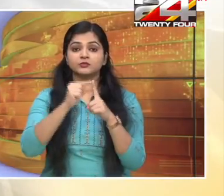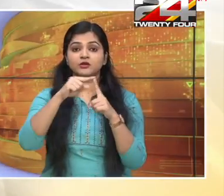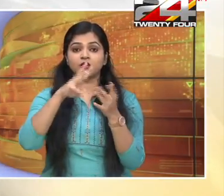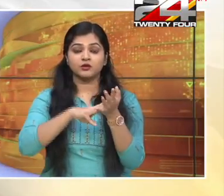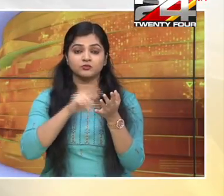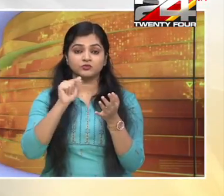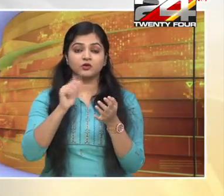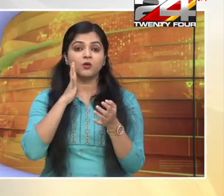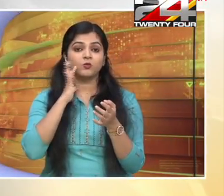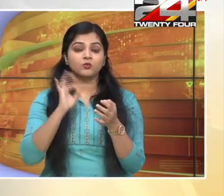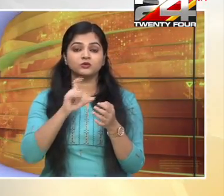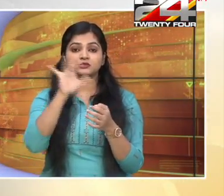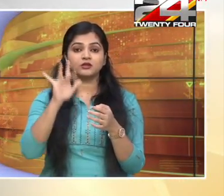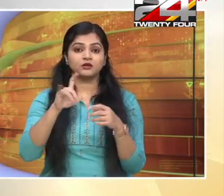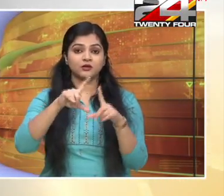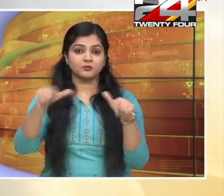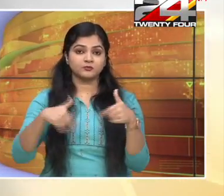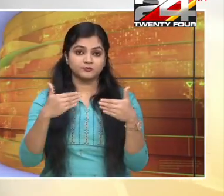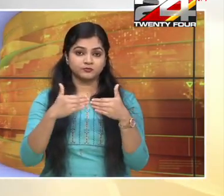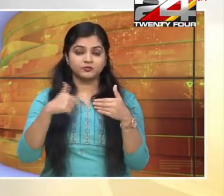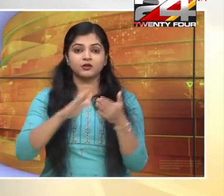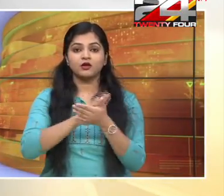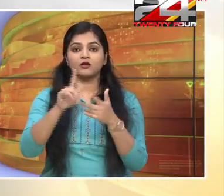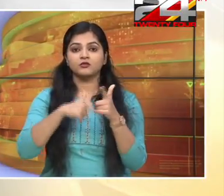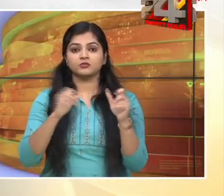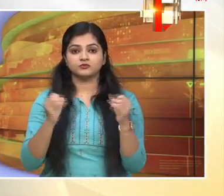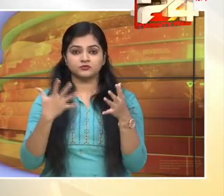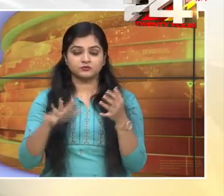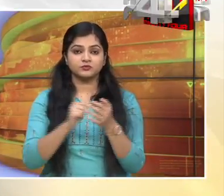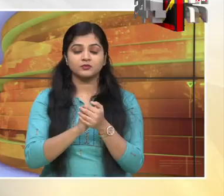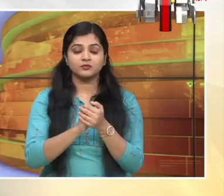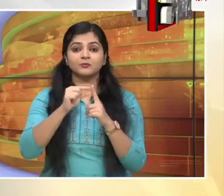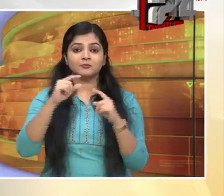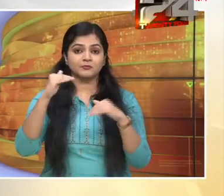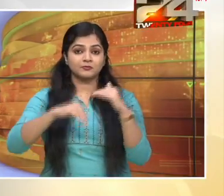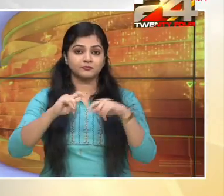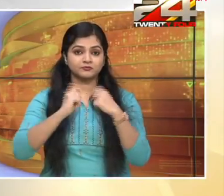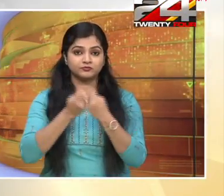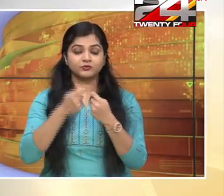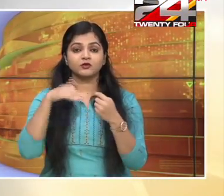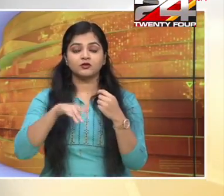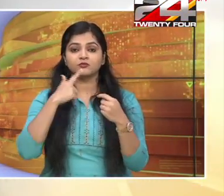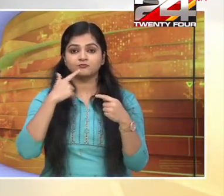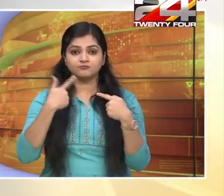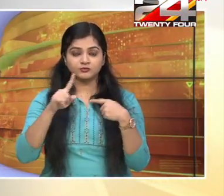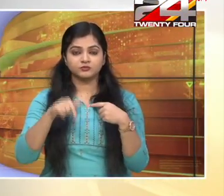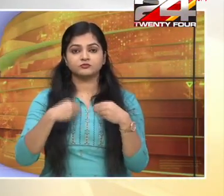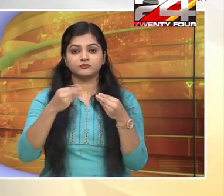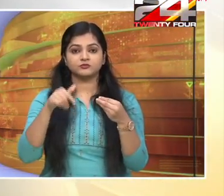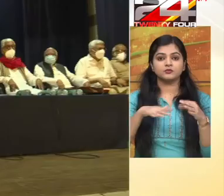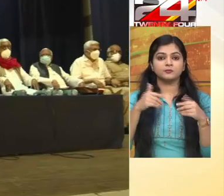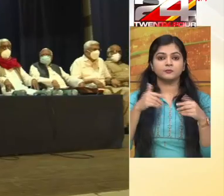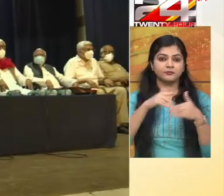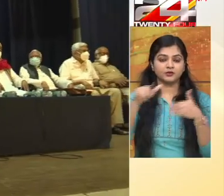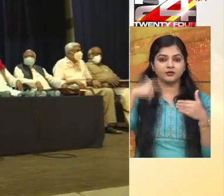CPIഎമ്മിന്റെ നിർണായക കേന്ദ്ര കമ്മിറ്റി യോഗം ഹൈദരാബാദിൽ തുടരുകയാണ്. പാർട്ടി കോൺഗ്രസിൽ അവതരിപ്പിക്കേണ്ട കരട് രാഷ്ട്രീയ പ്രമേയത്തിന് അംഗീകാരം നൽകുകയാണ്